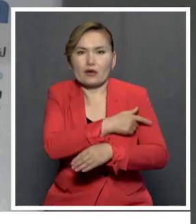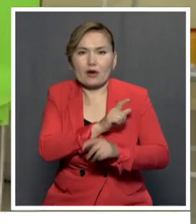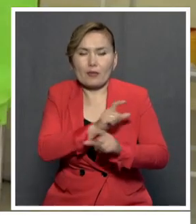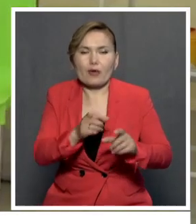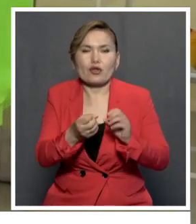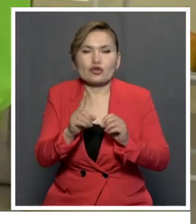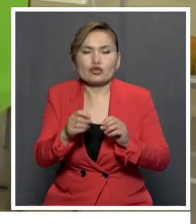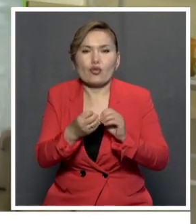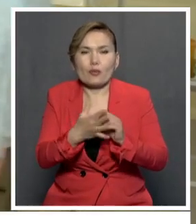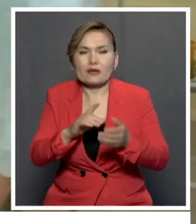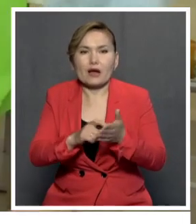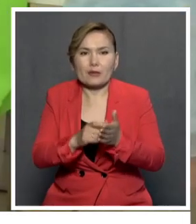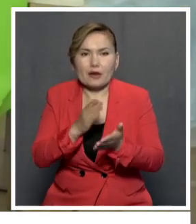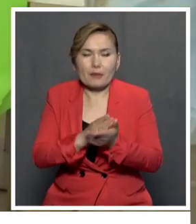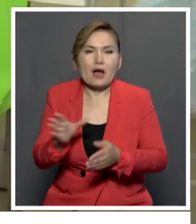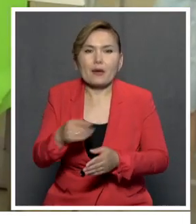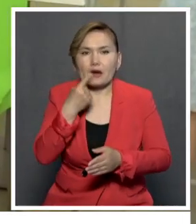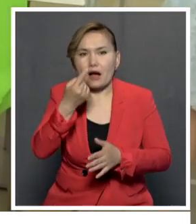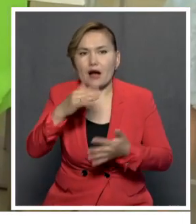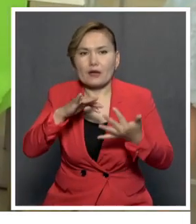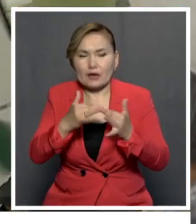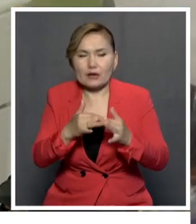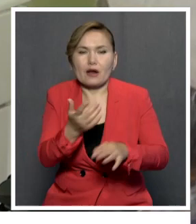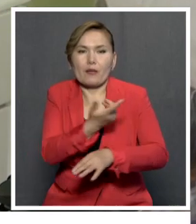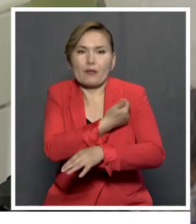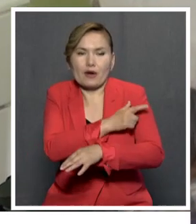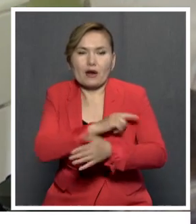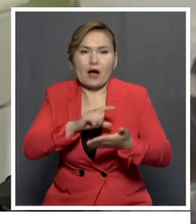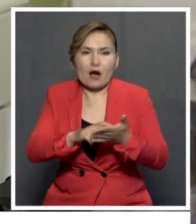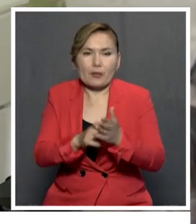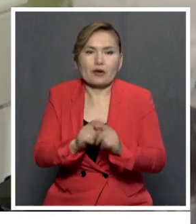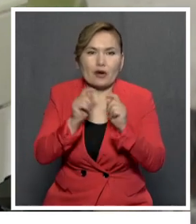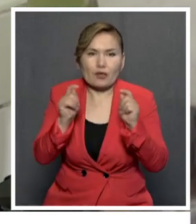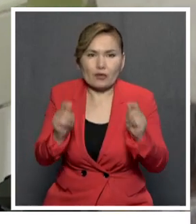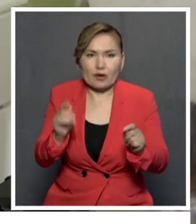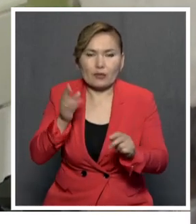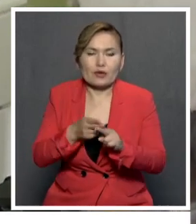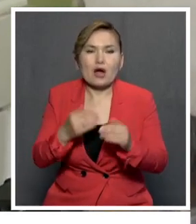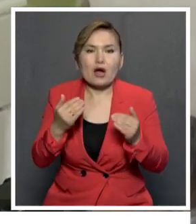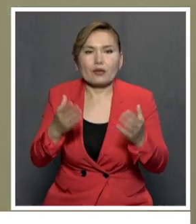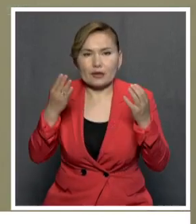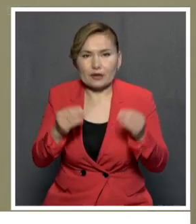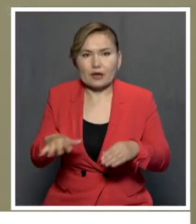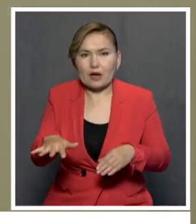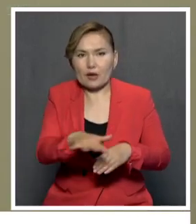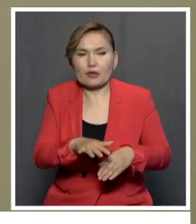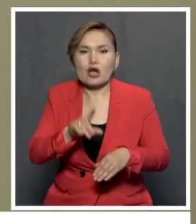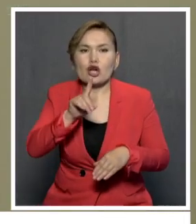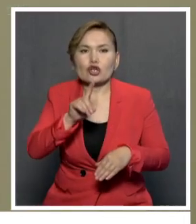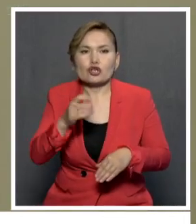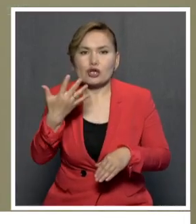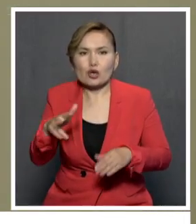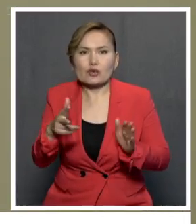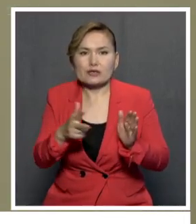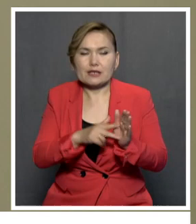тұр. Бұған қоса барлық шалға елмегендерді жылжымалы екпе пункттері аралап жүр. Бүгінгі күнге дейін өңірдегі